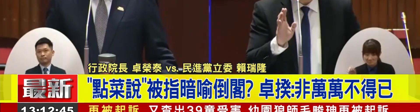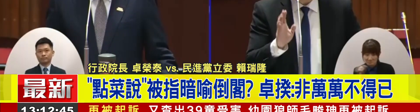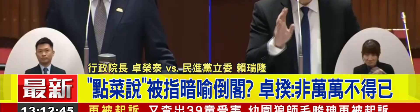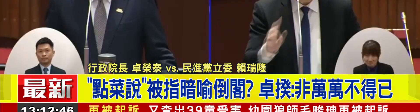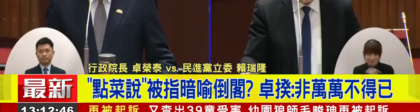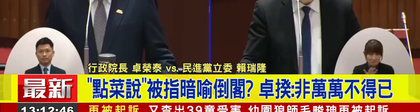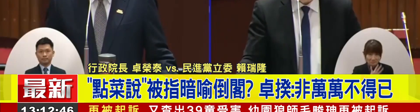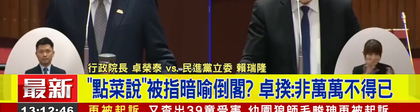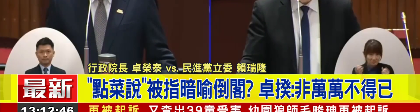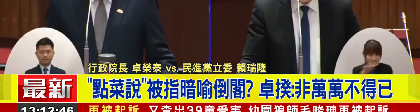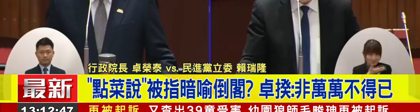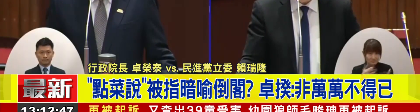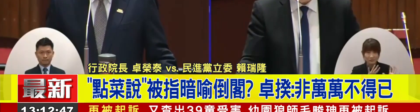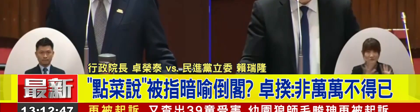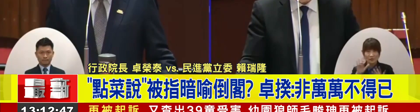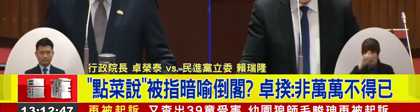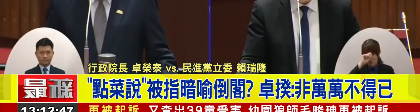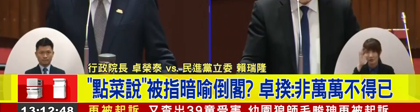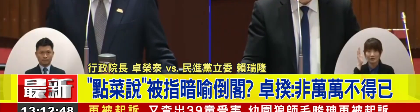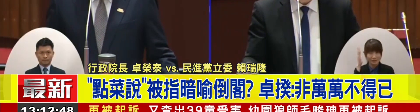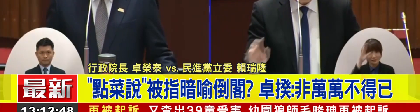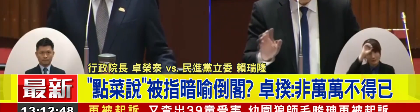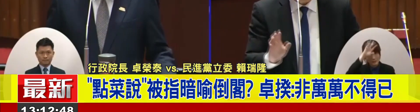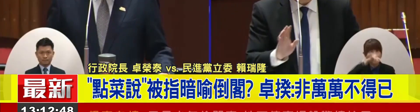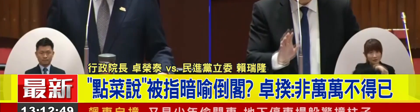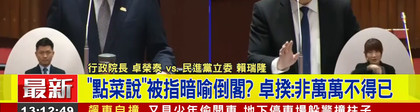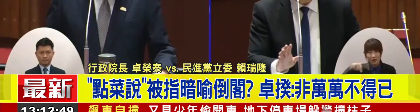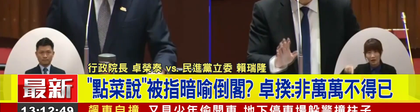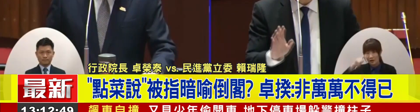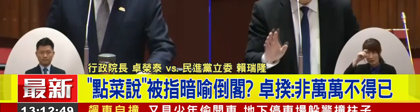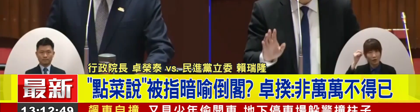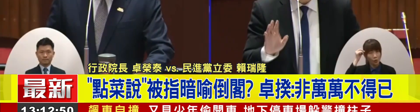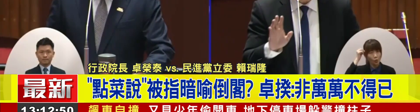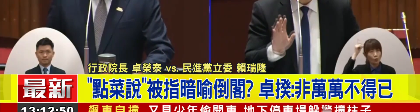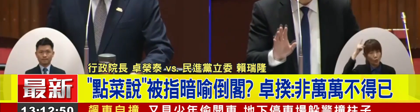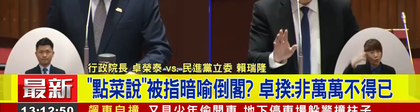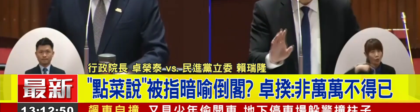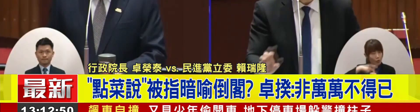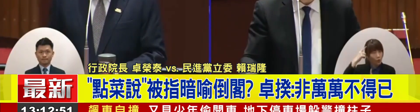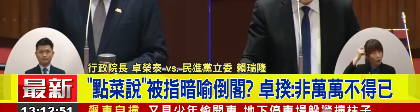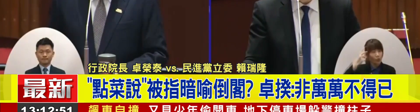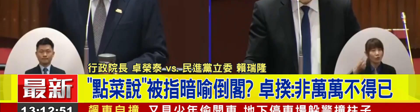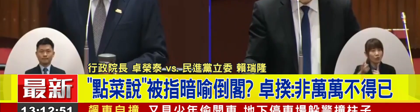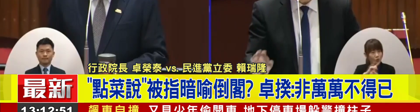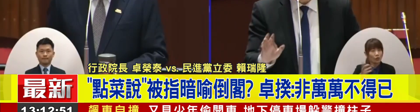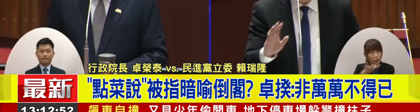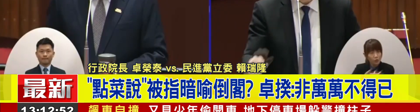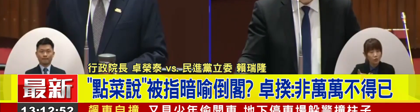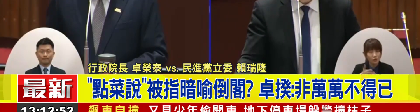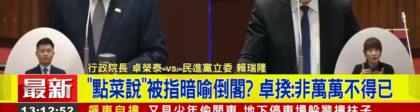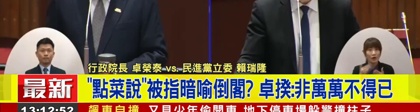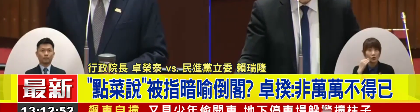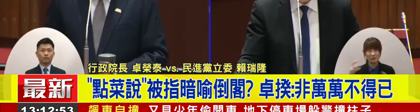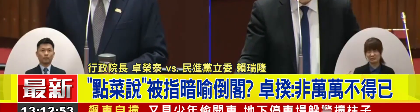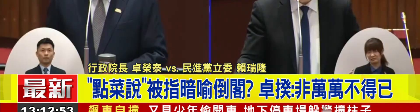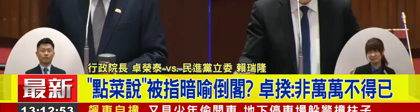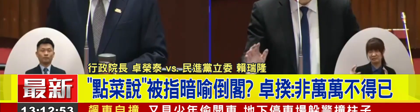望各政党大家能够发出智慧，然后用最好的高度来解决这样。如果持续让僵局下去，而只是让